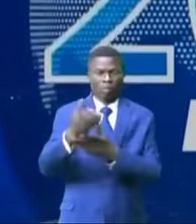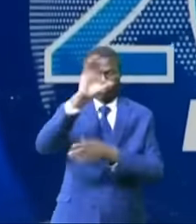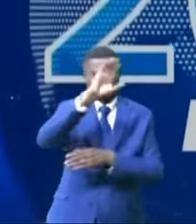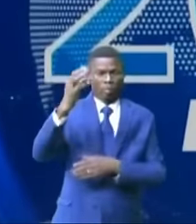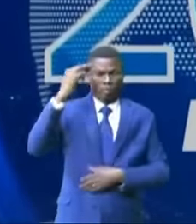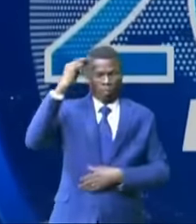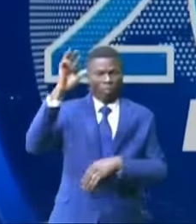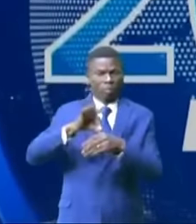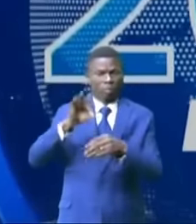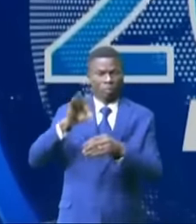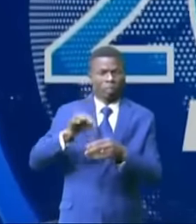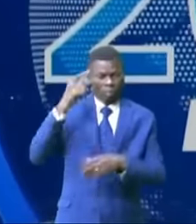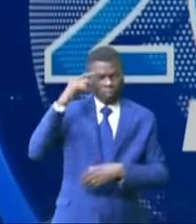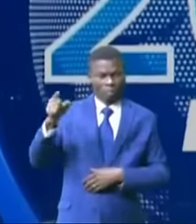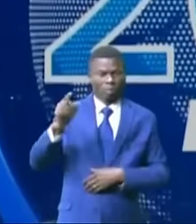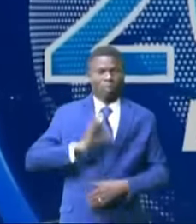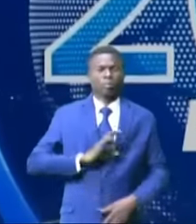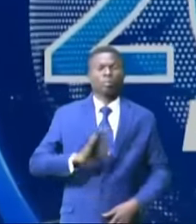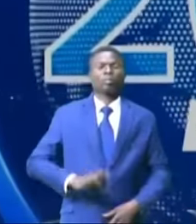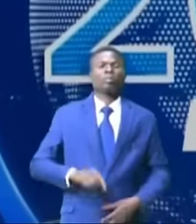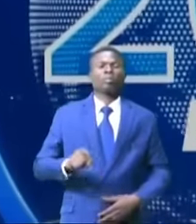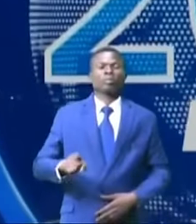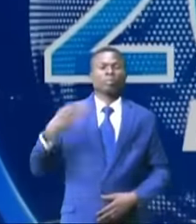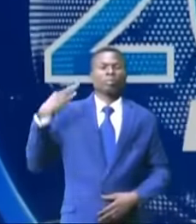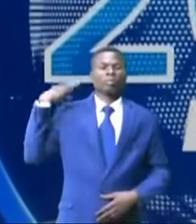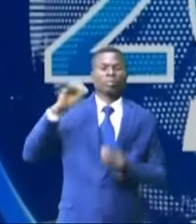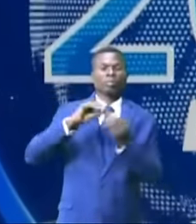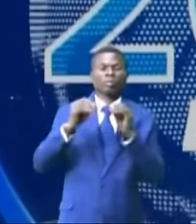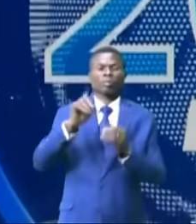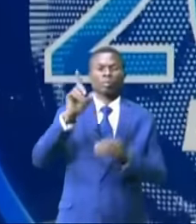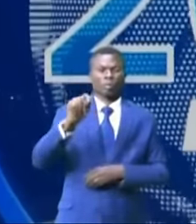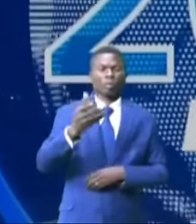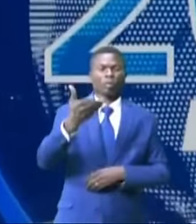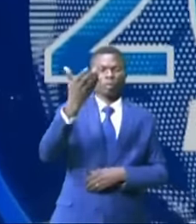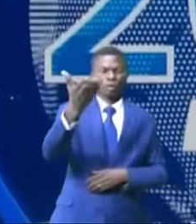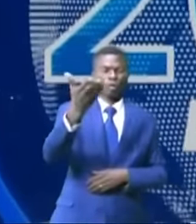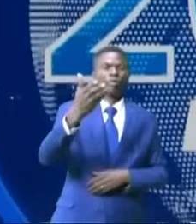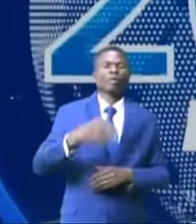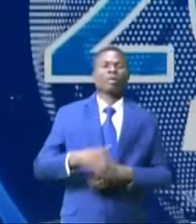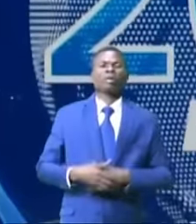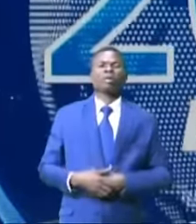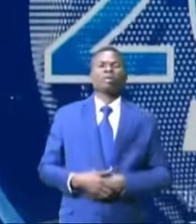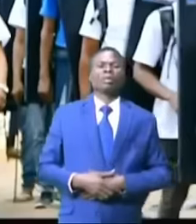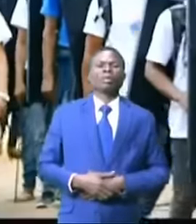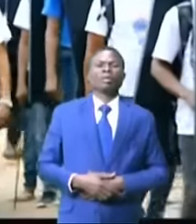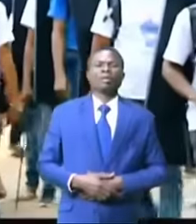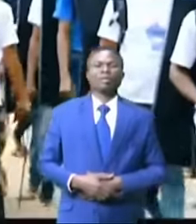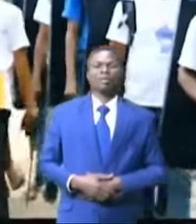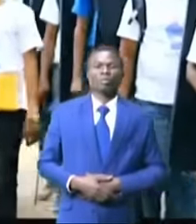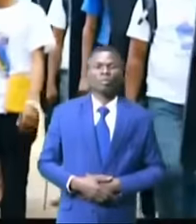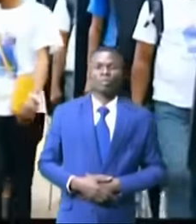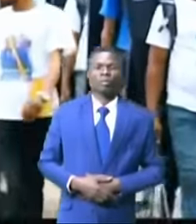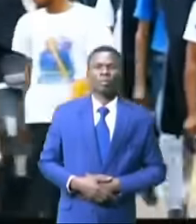voter pour le ticket gagnant Félix Tshisekedi, candidat numéro 20. Cédric Enina pour le commentaire.